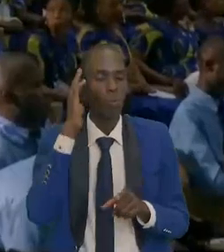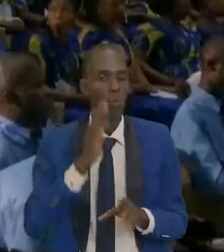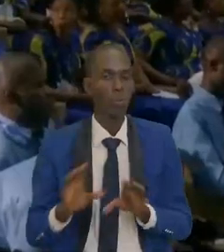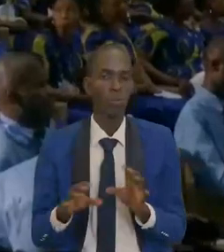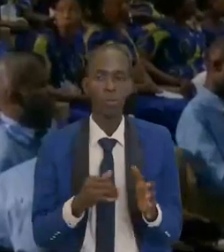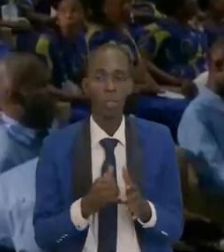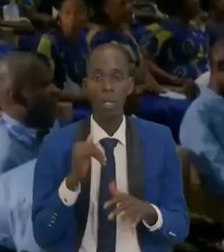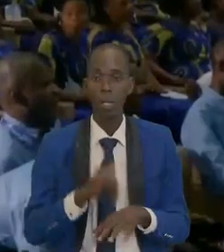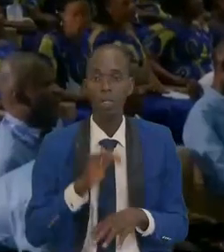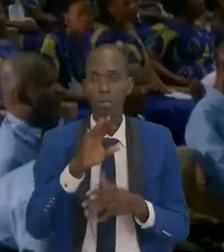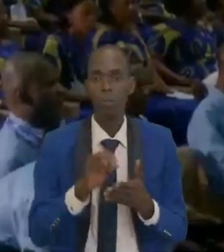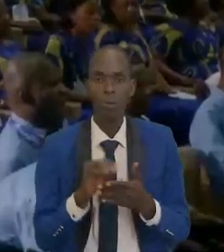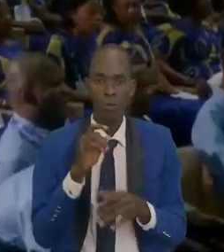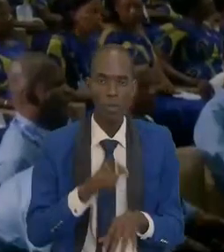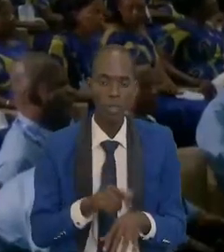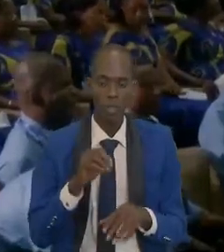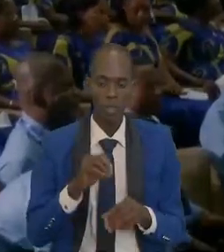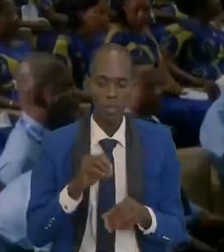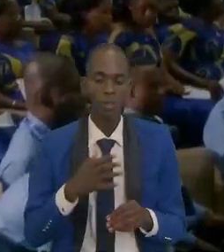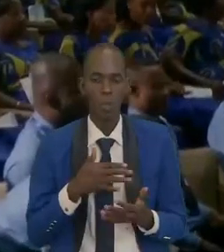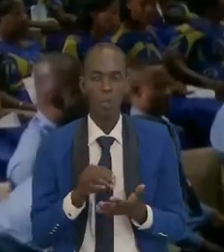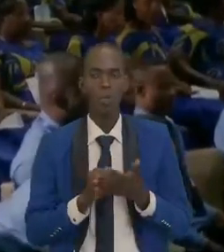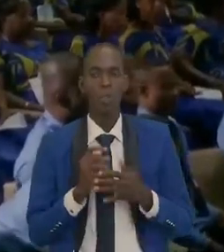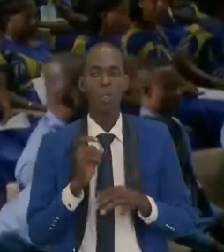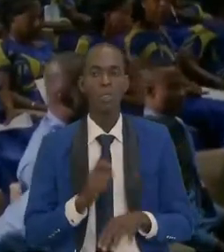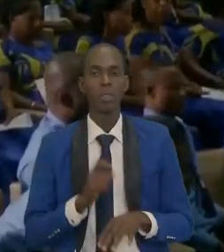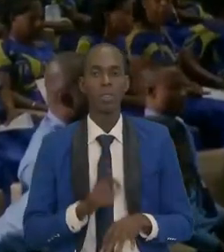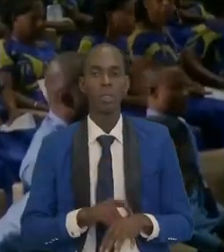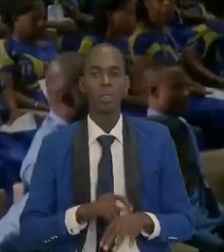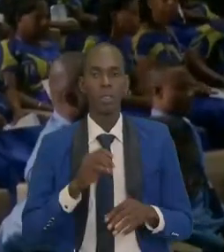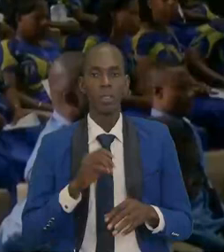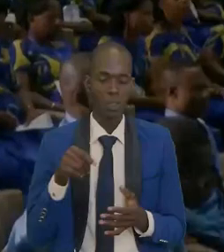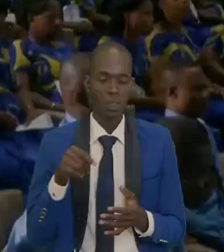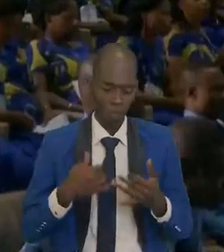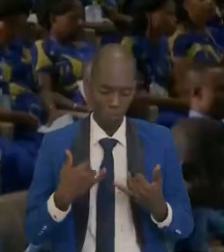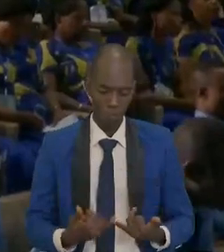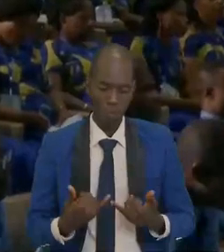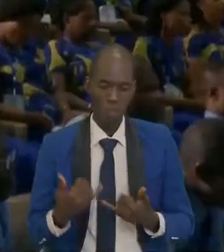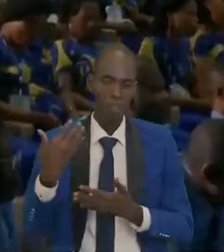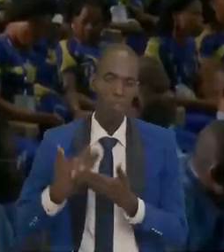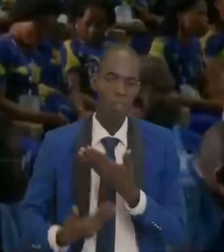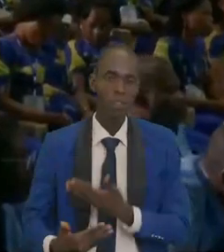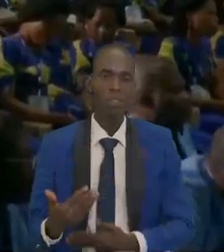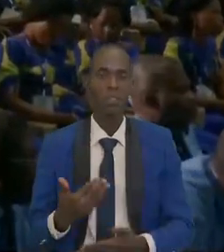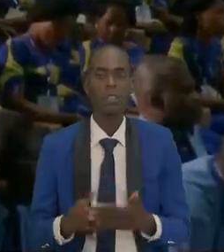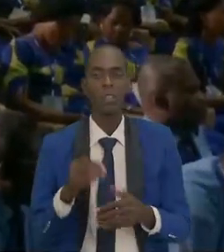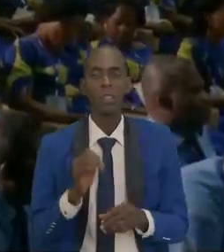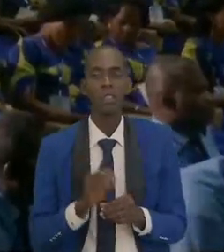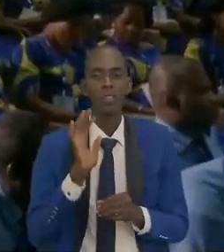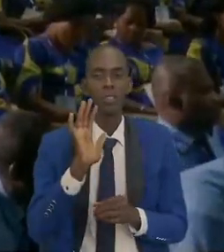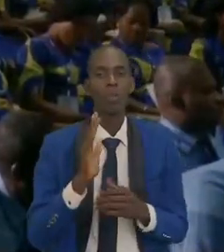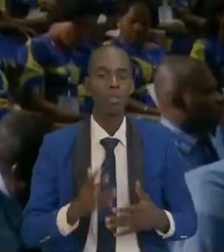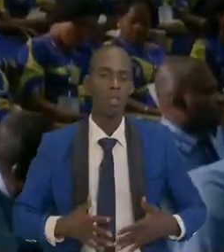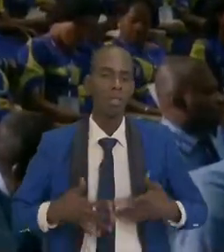En ton temps, en mon temps, dans cette génération actuelle, dans ta vie,